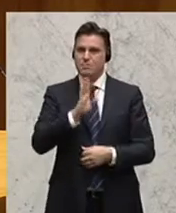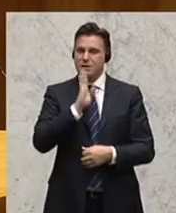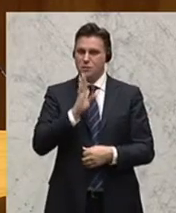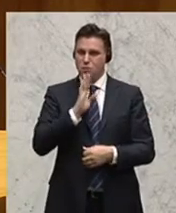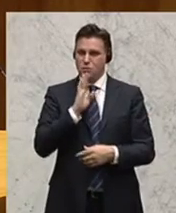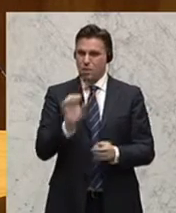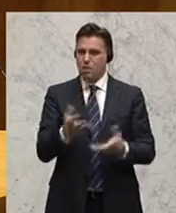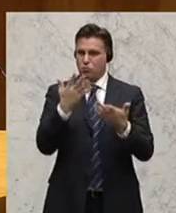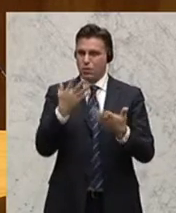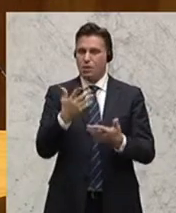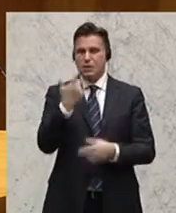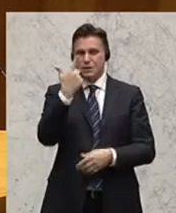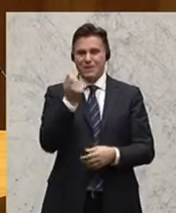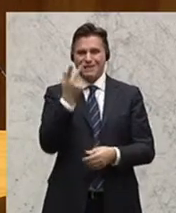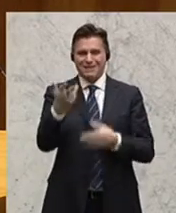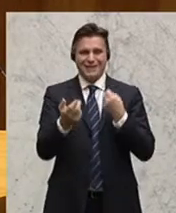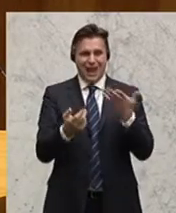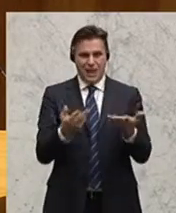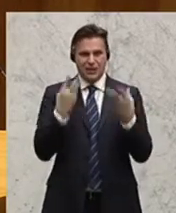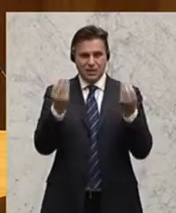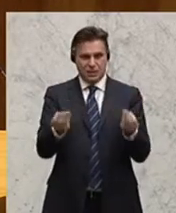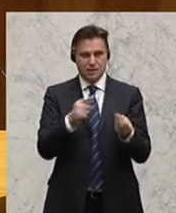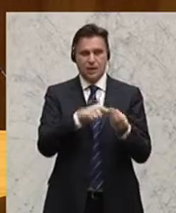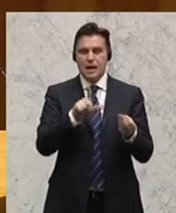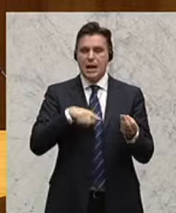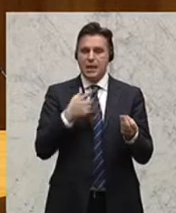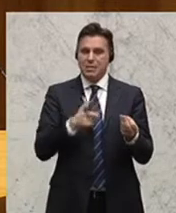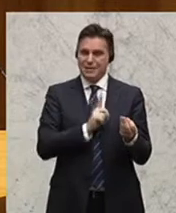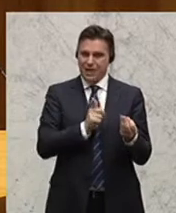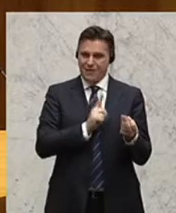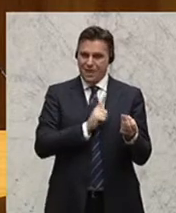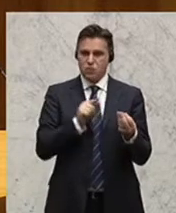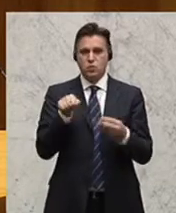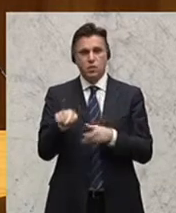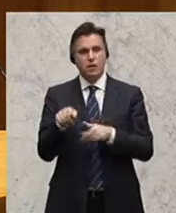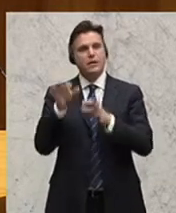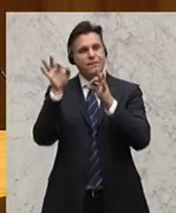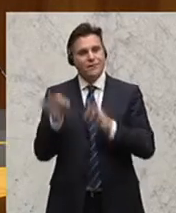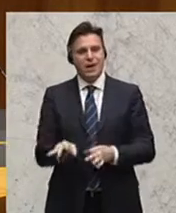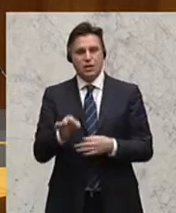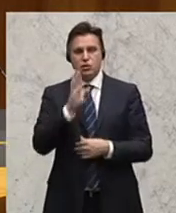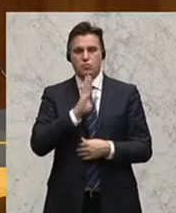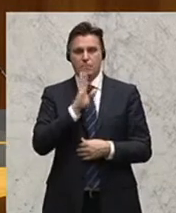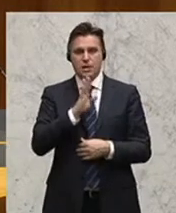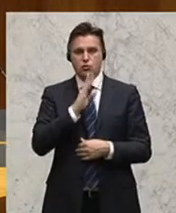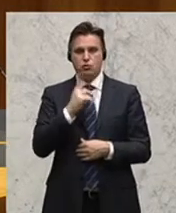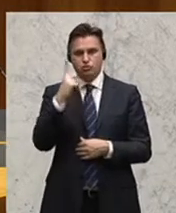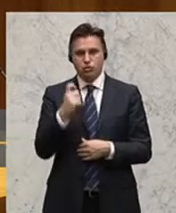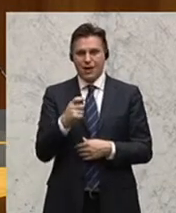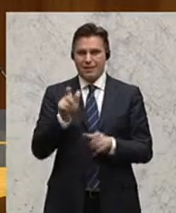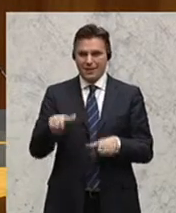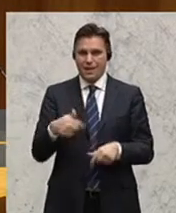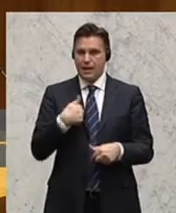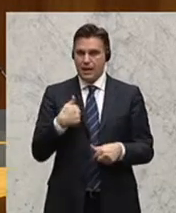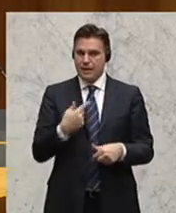2 Kennzahlen nähern. Zum einen mit der Kennzahl der Lebenserwartung und mit der Kennzahl des faktischen Pensionsantrittsalters. Ich bin